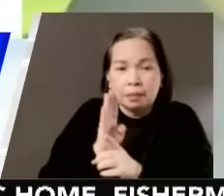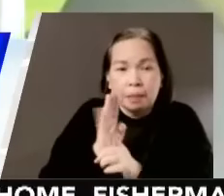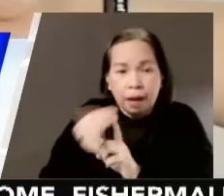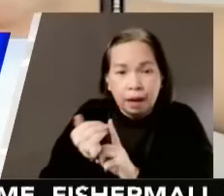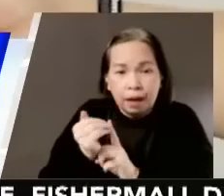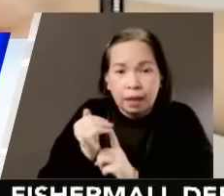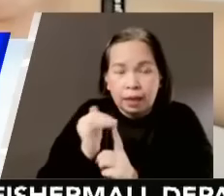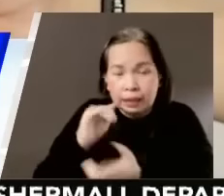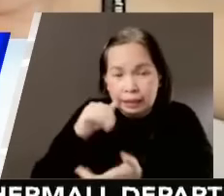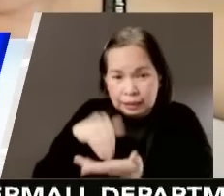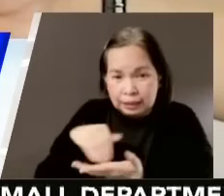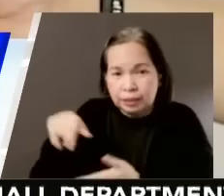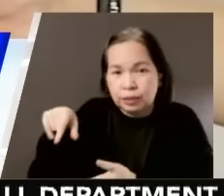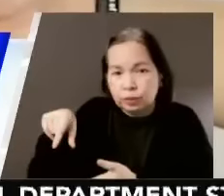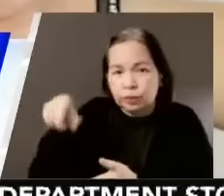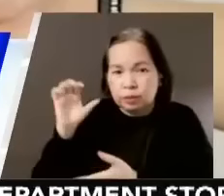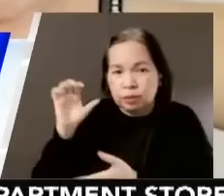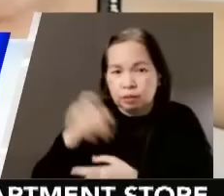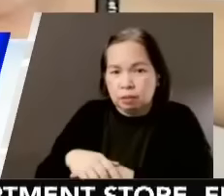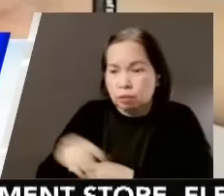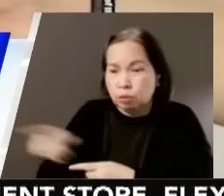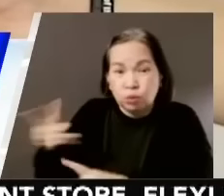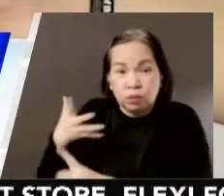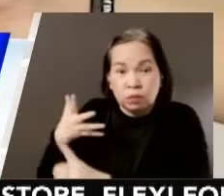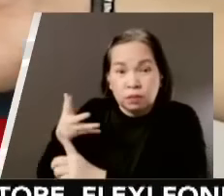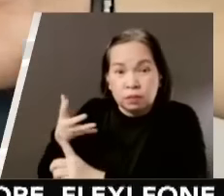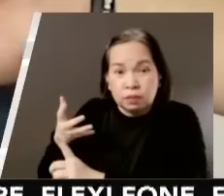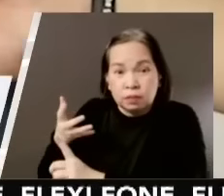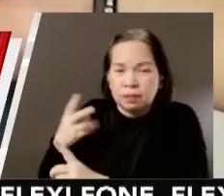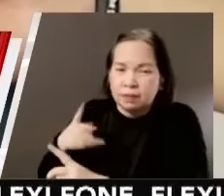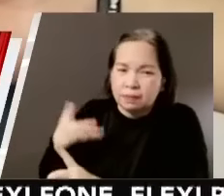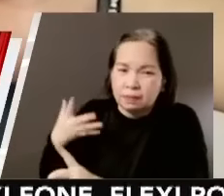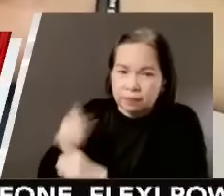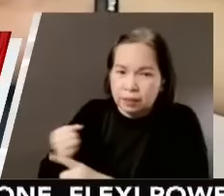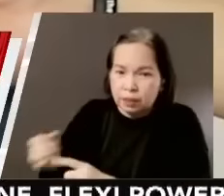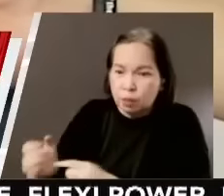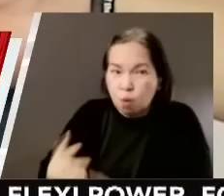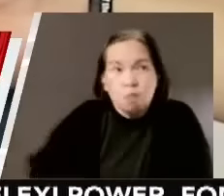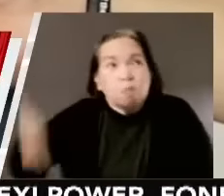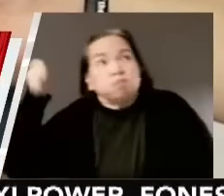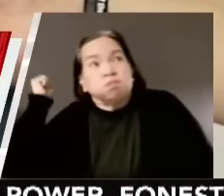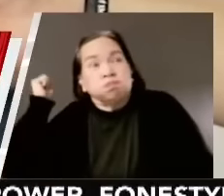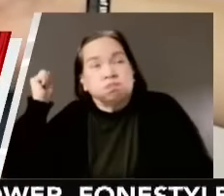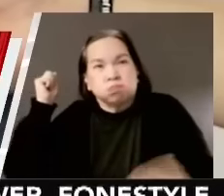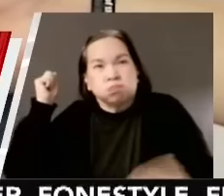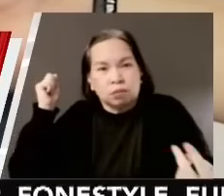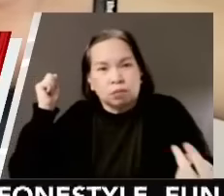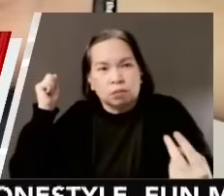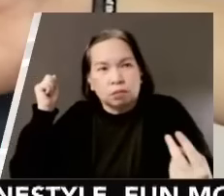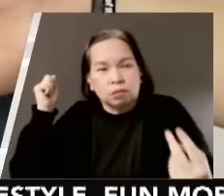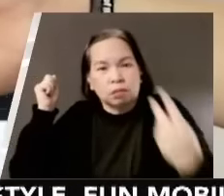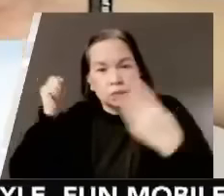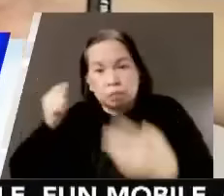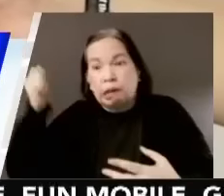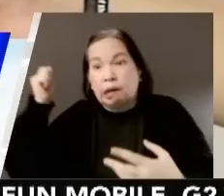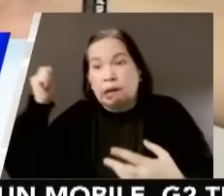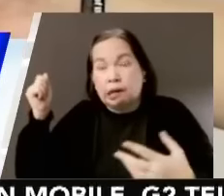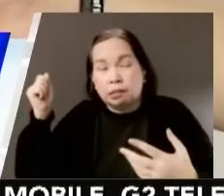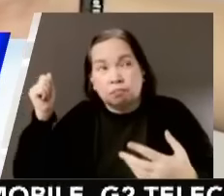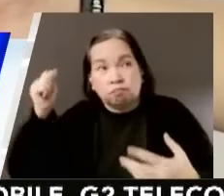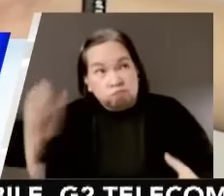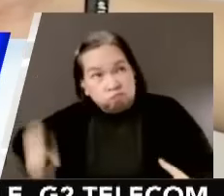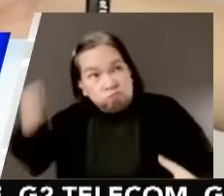biktima. Itong biktima natin, akma sanang babatuhin ng bato yung suspect. At agad naman bumunot itong suspect at pinaputukan itong